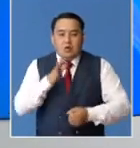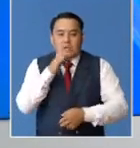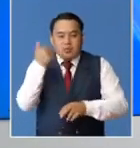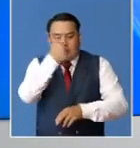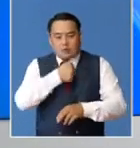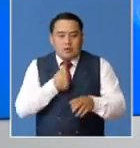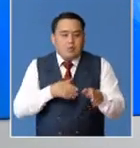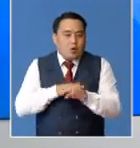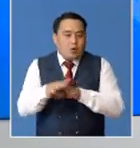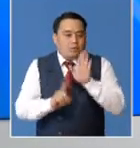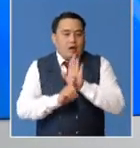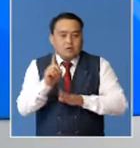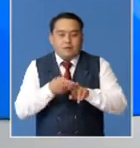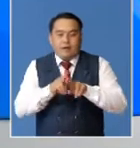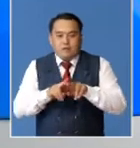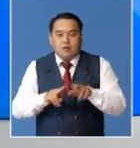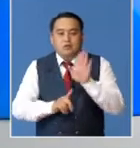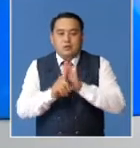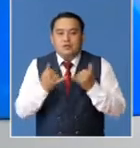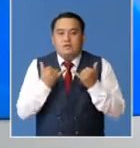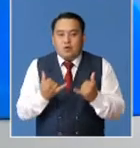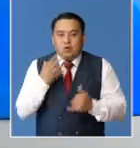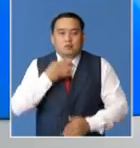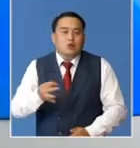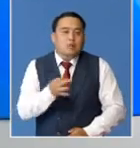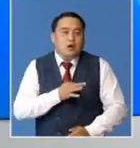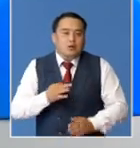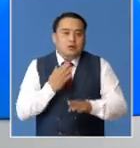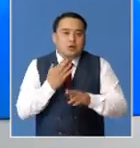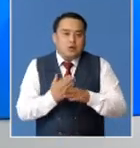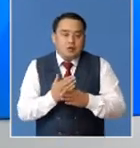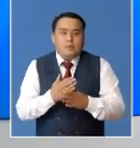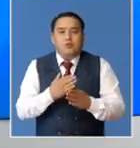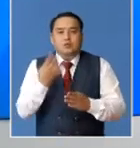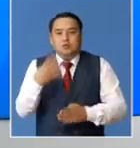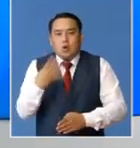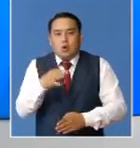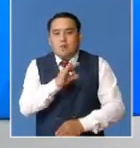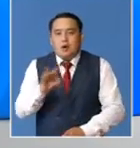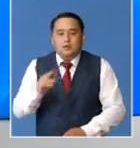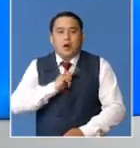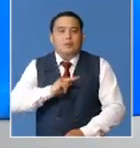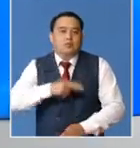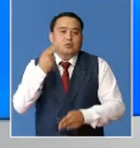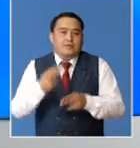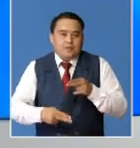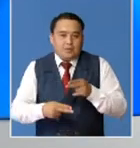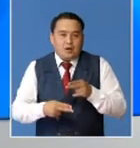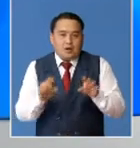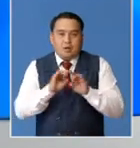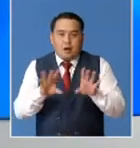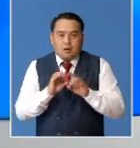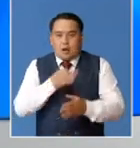2018-2019 идет полным ходом. Так, уже на сегодняшний день в Алматинской области порядка 40% работ завершены. Как